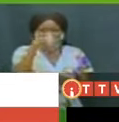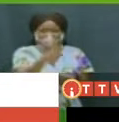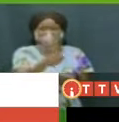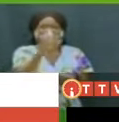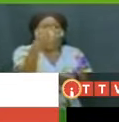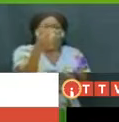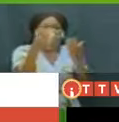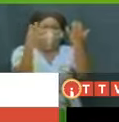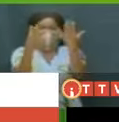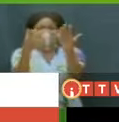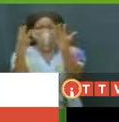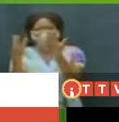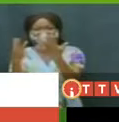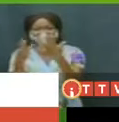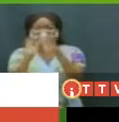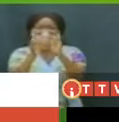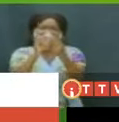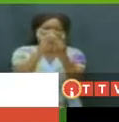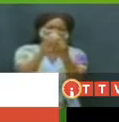202,288 amene adayesedwa